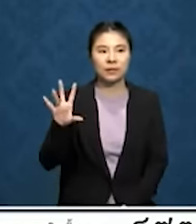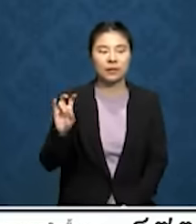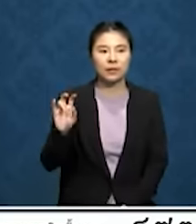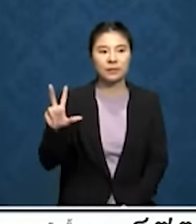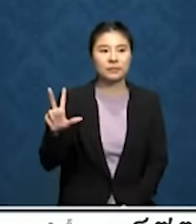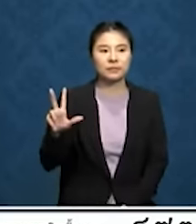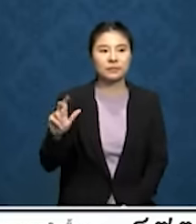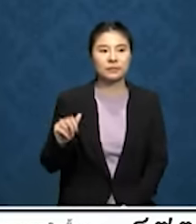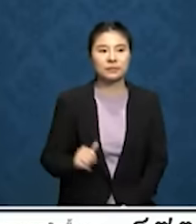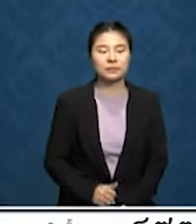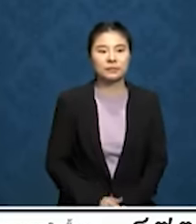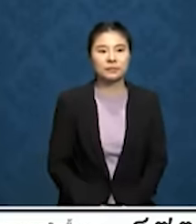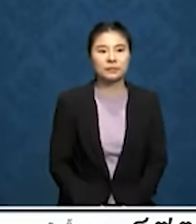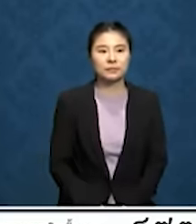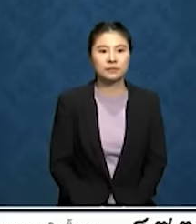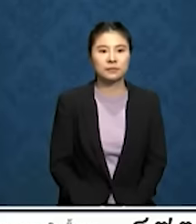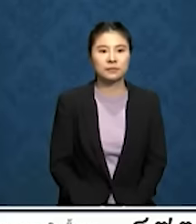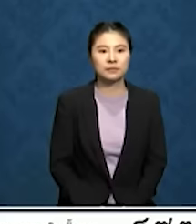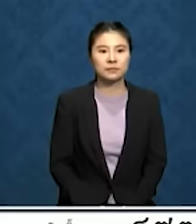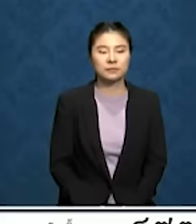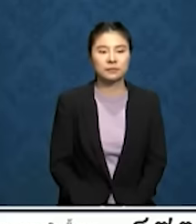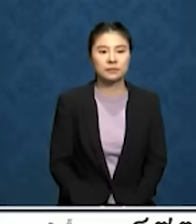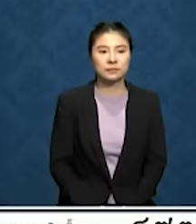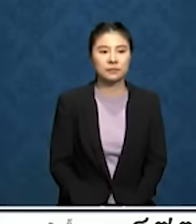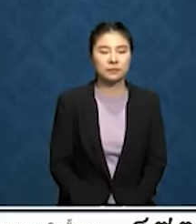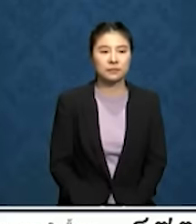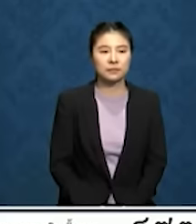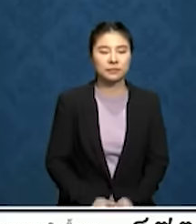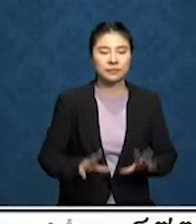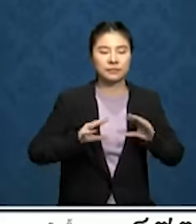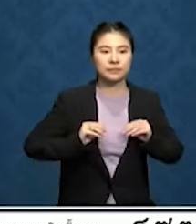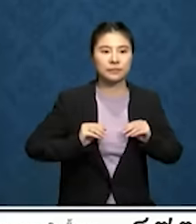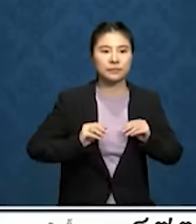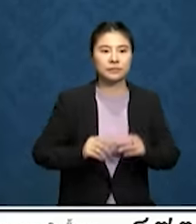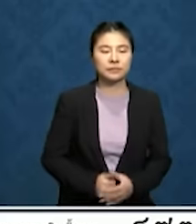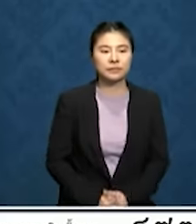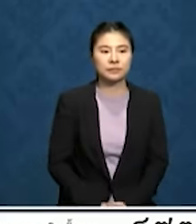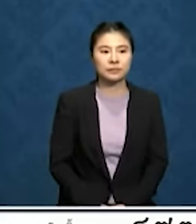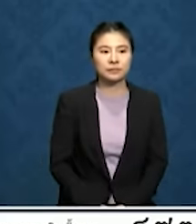273นายพัทรพงศ์พัทรประสิทธิ ์เห็นชอบครับ